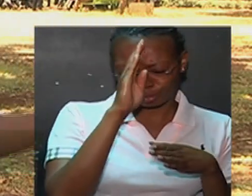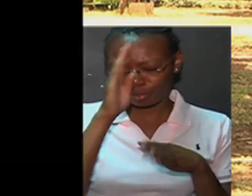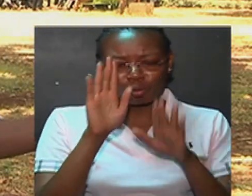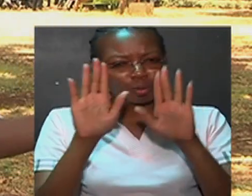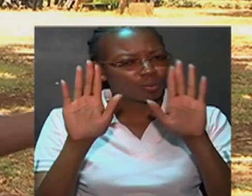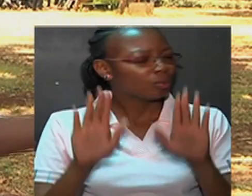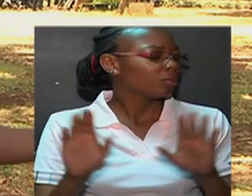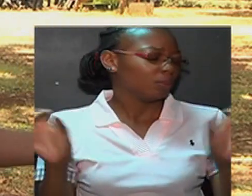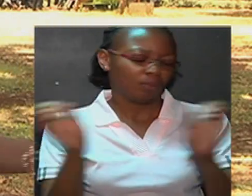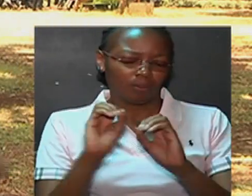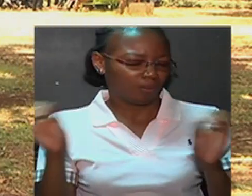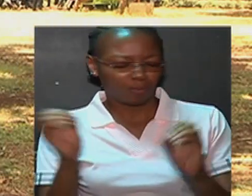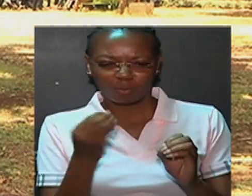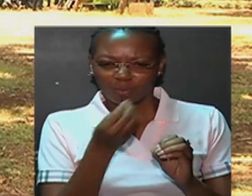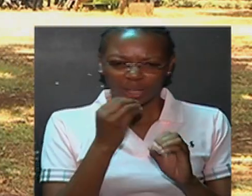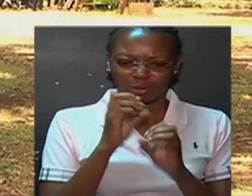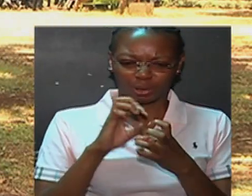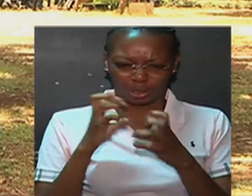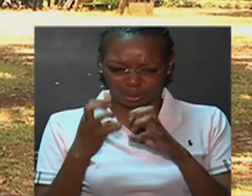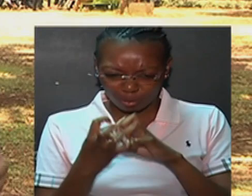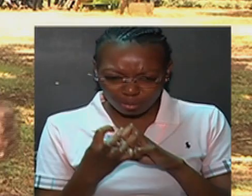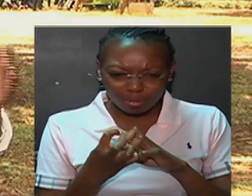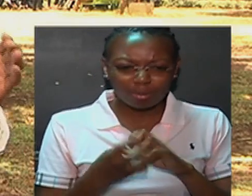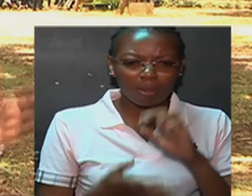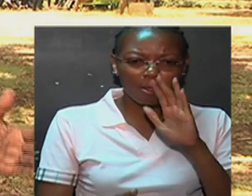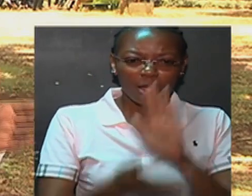ndiyo nitatafutwa. Kwa hivyo